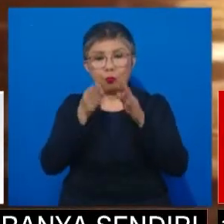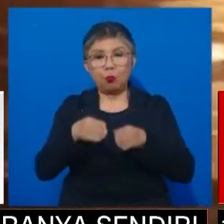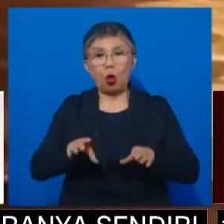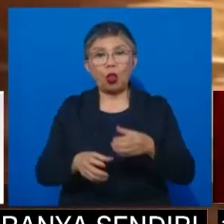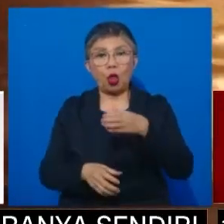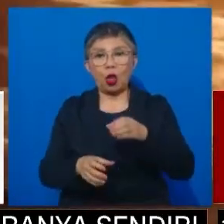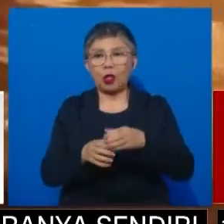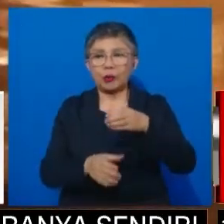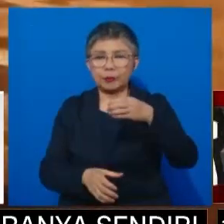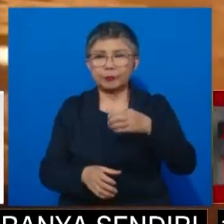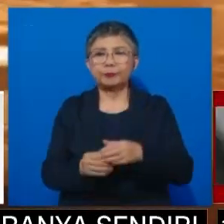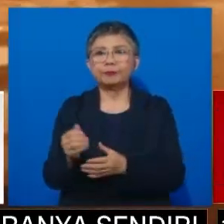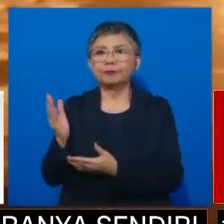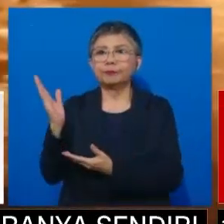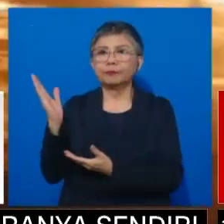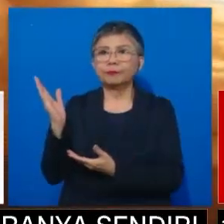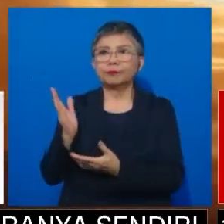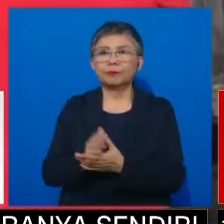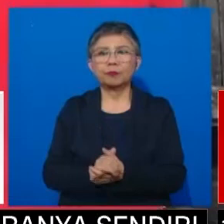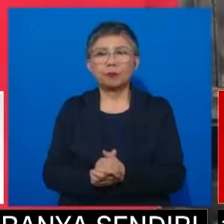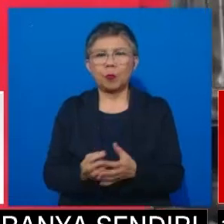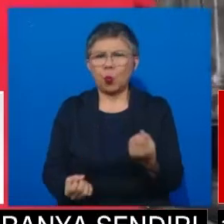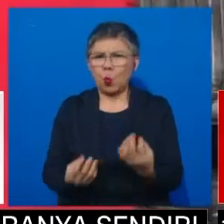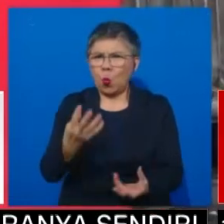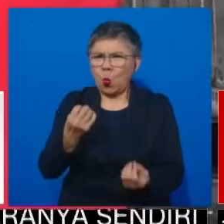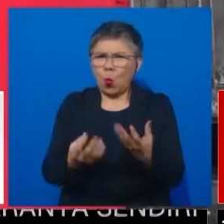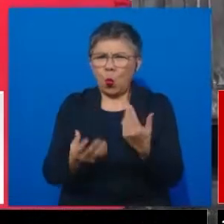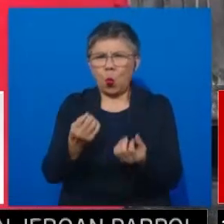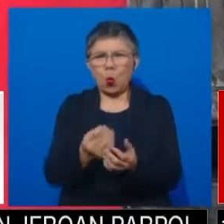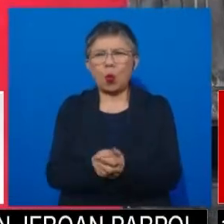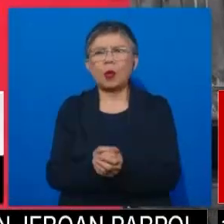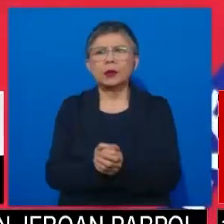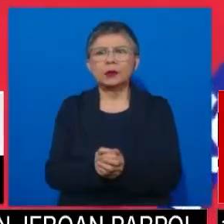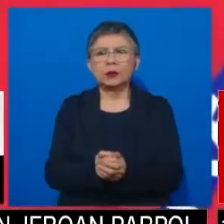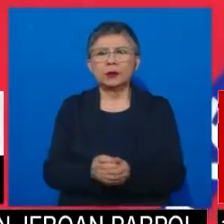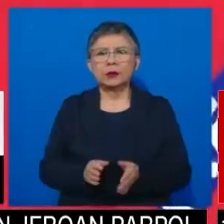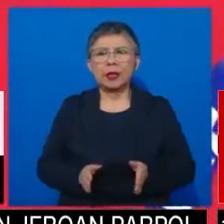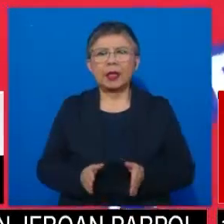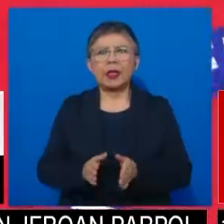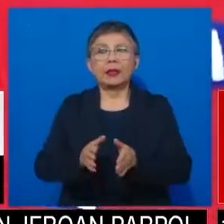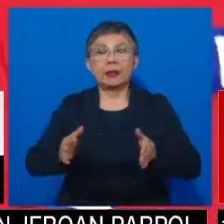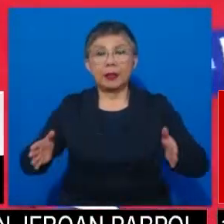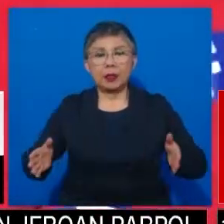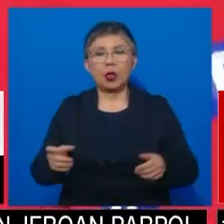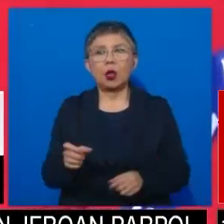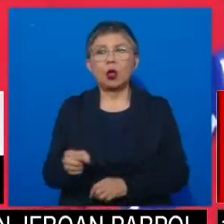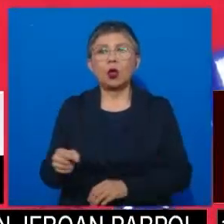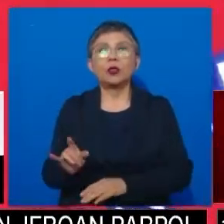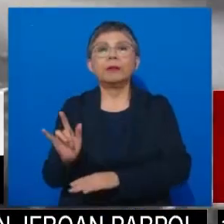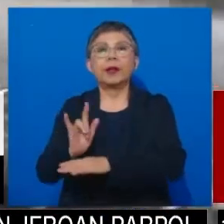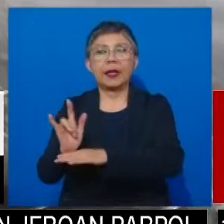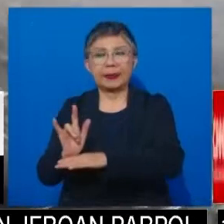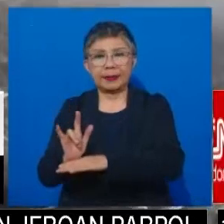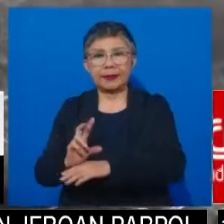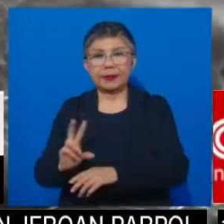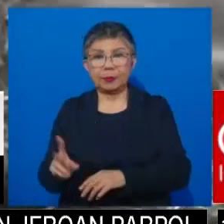Dari video amatir milik warga sekitar, terlihat kobaran api membesar dan membakar pabrik botol di Jalan Raya Mustika Sari, Kota Bekasi, Jawa Barat.